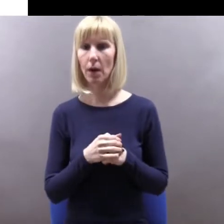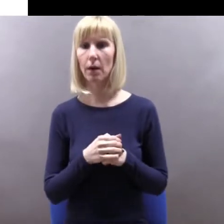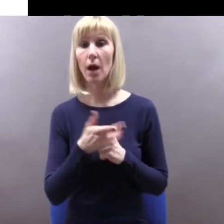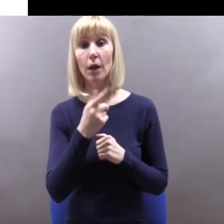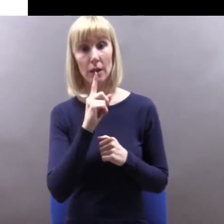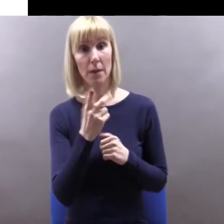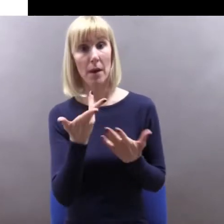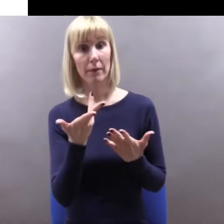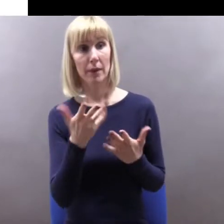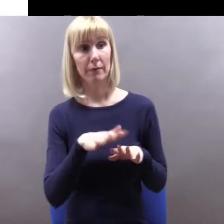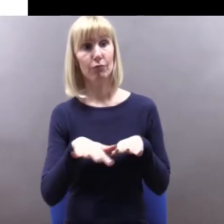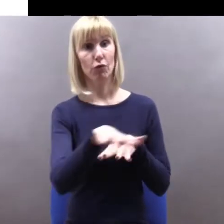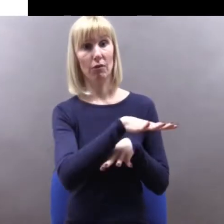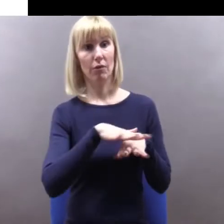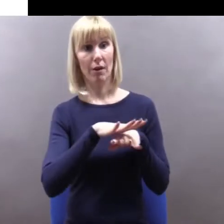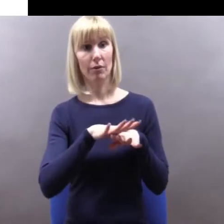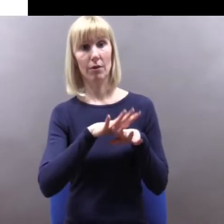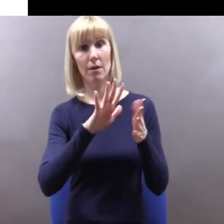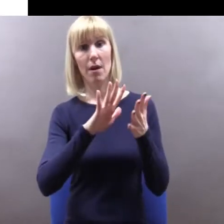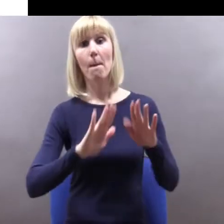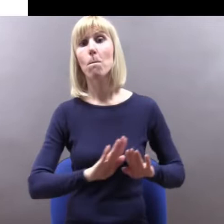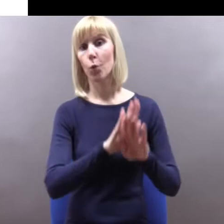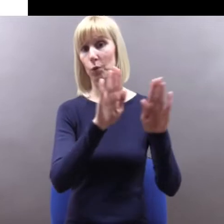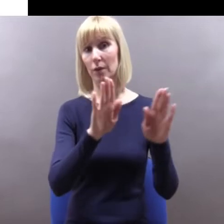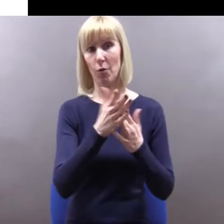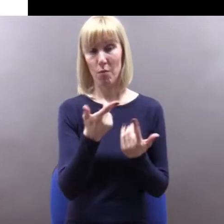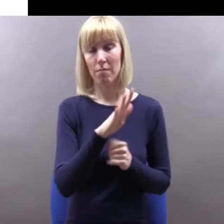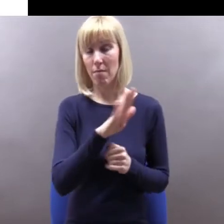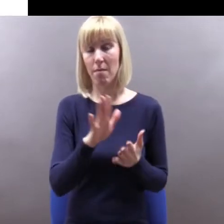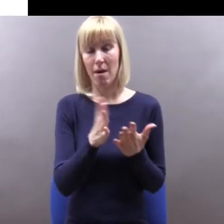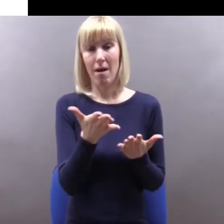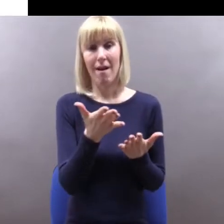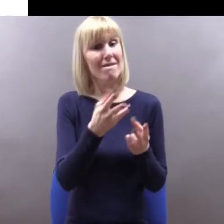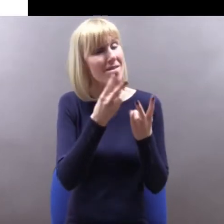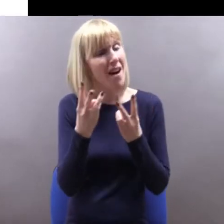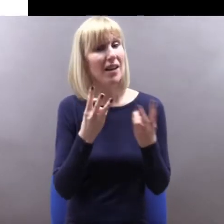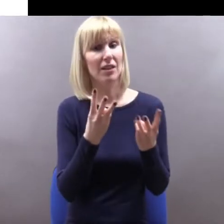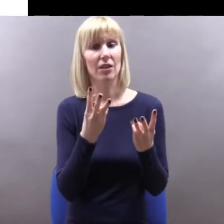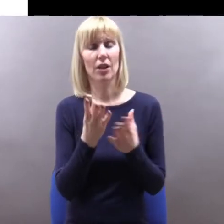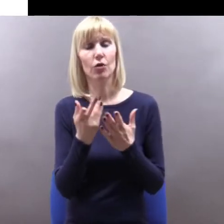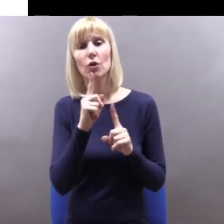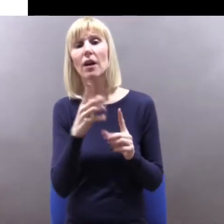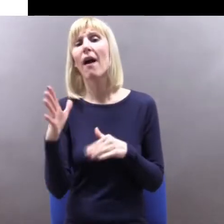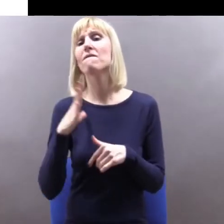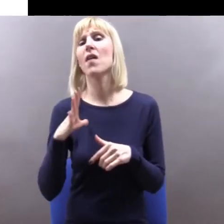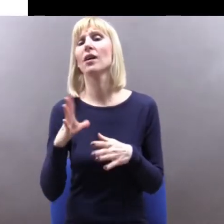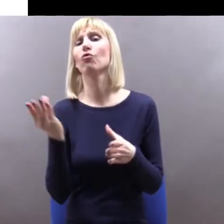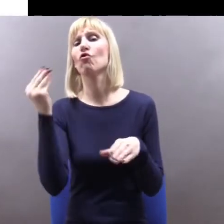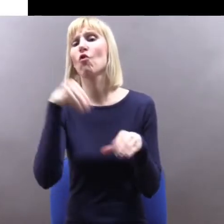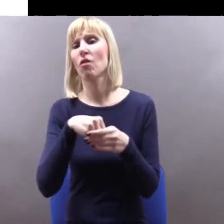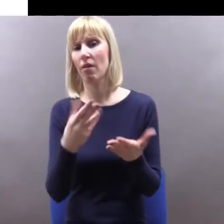tego rozwiązania. I to jest pionowy podnośnik, który wytrzymuje 250